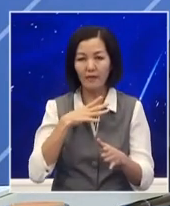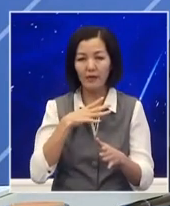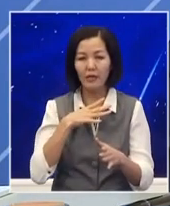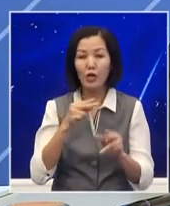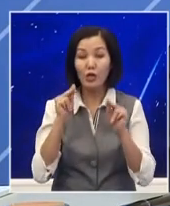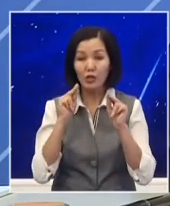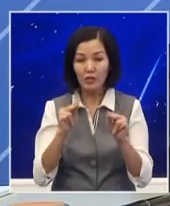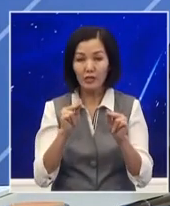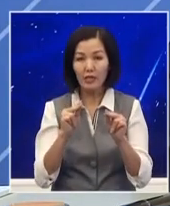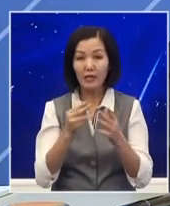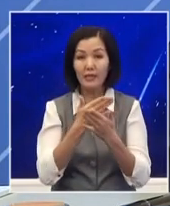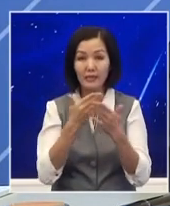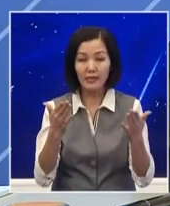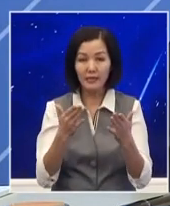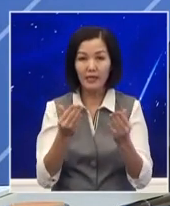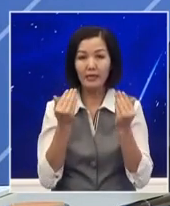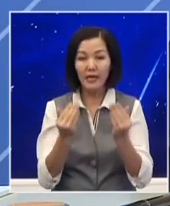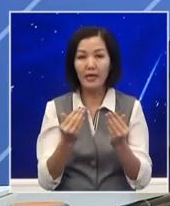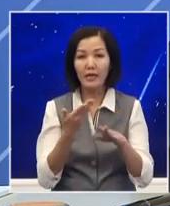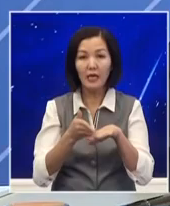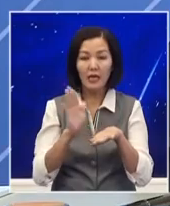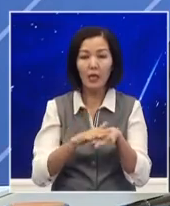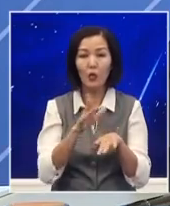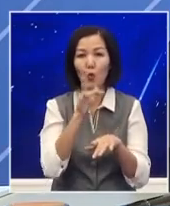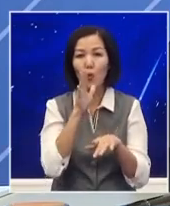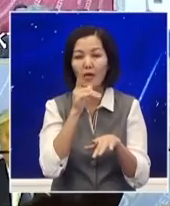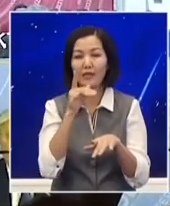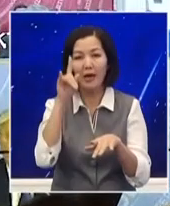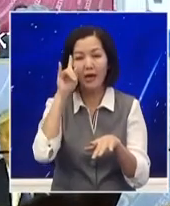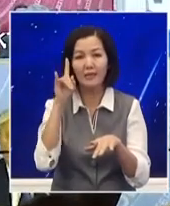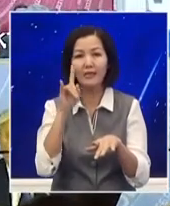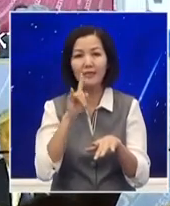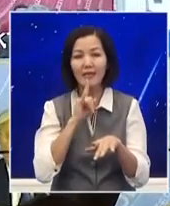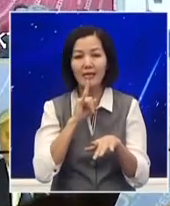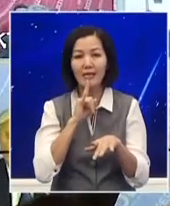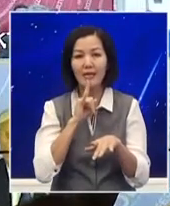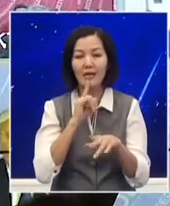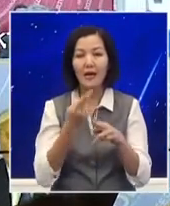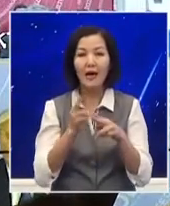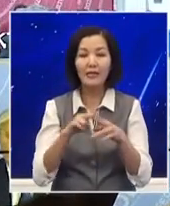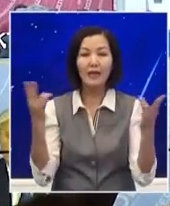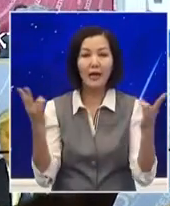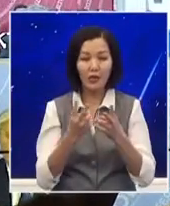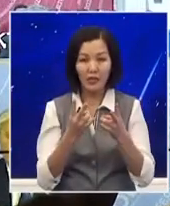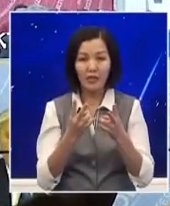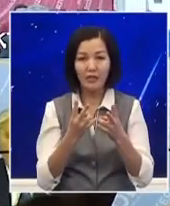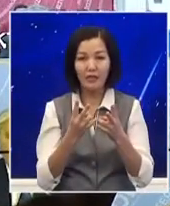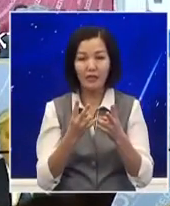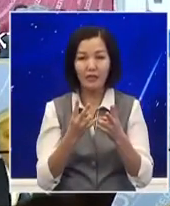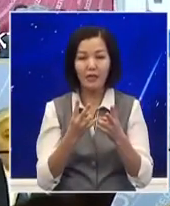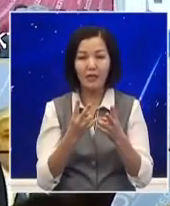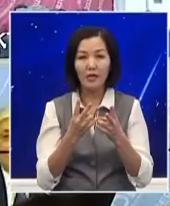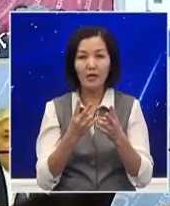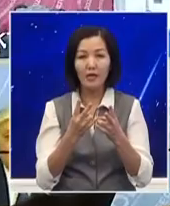Шын мәнінде сіздер дәл қазіргі кезде еліміз үшін аса қажетті пайдалы